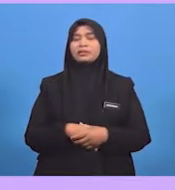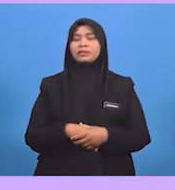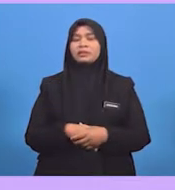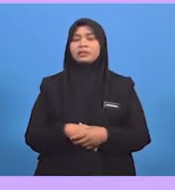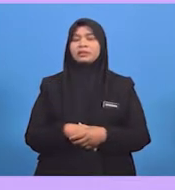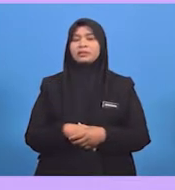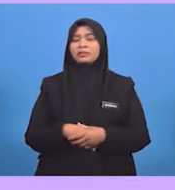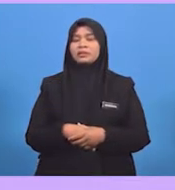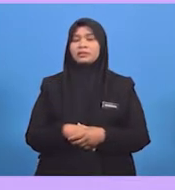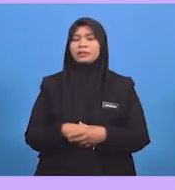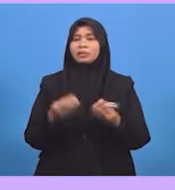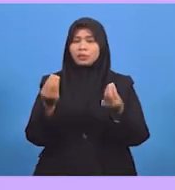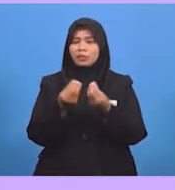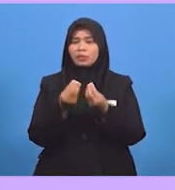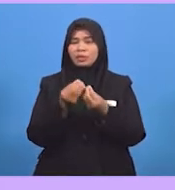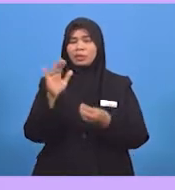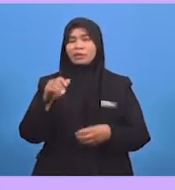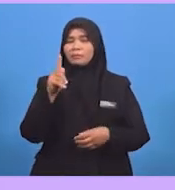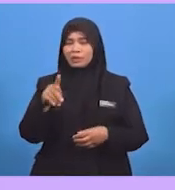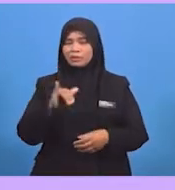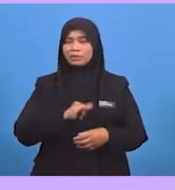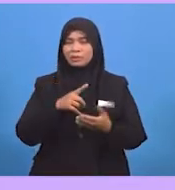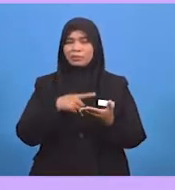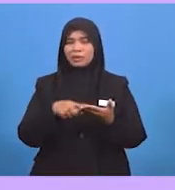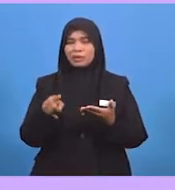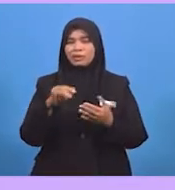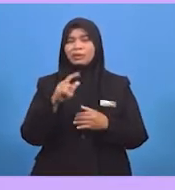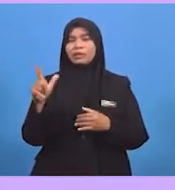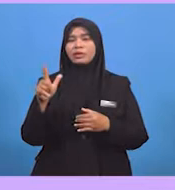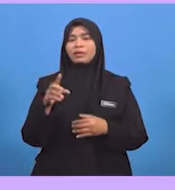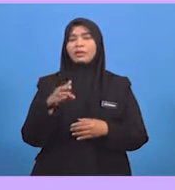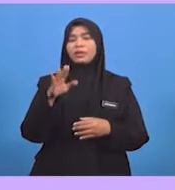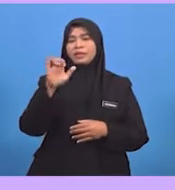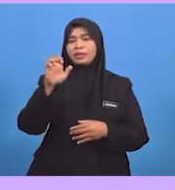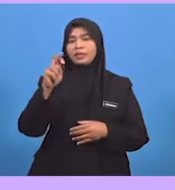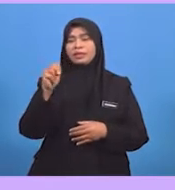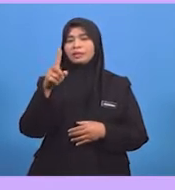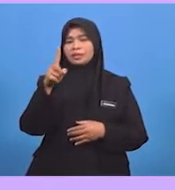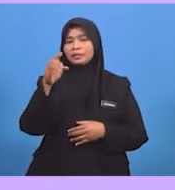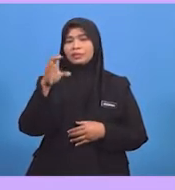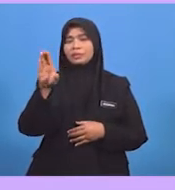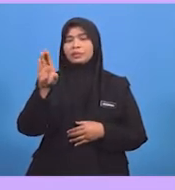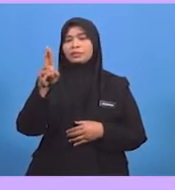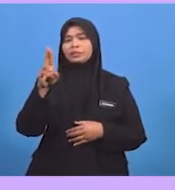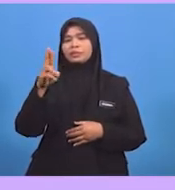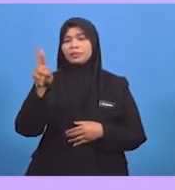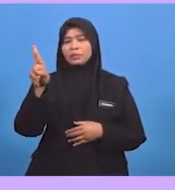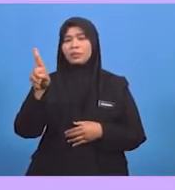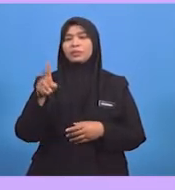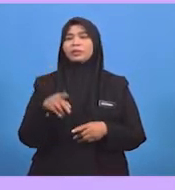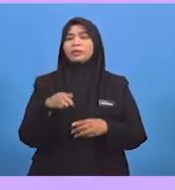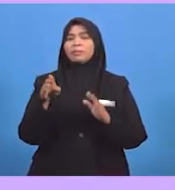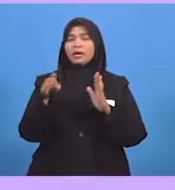penyelesaian, jumlah yang perlu saya bayar sama dengan yen 100,000 darab